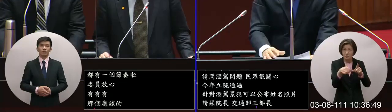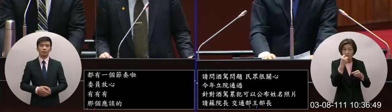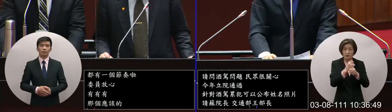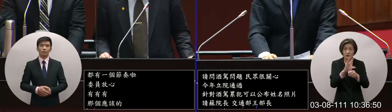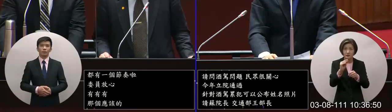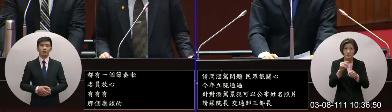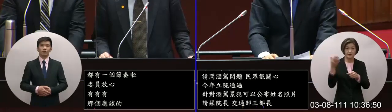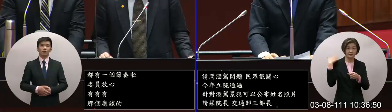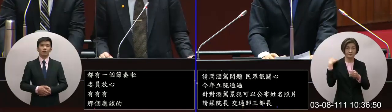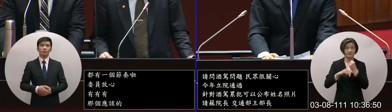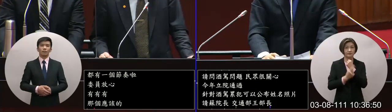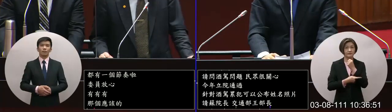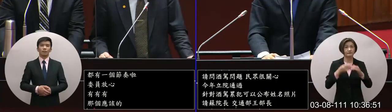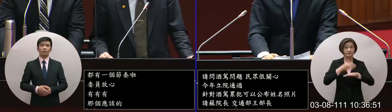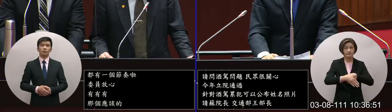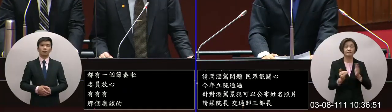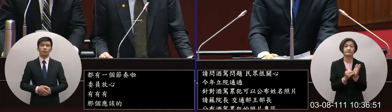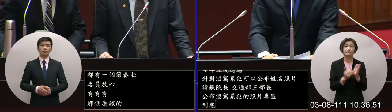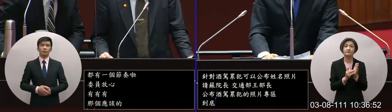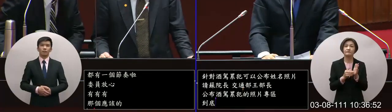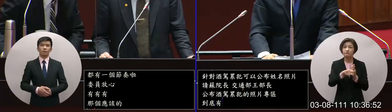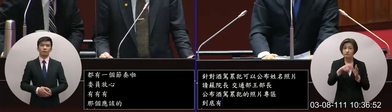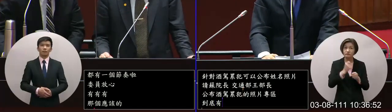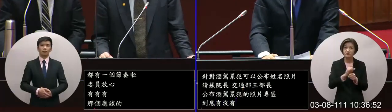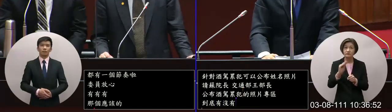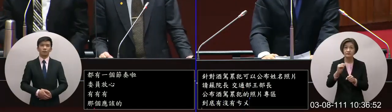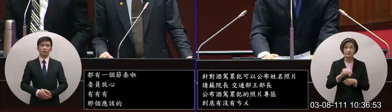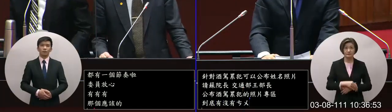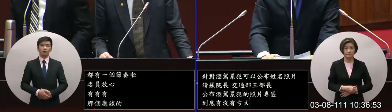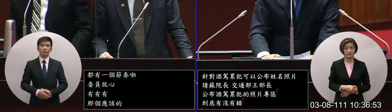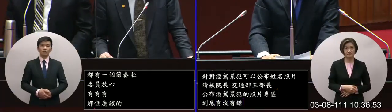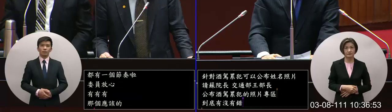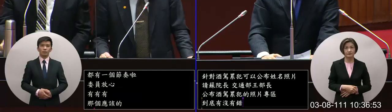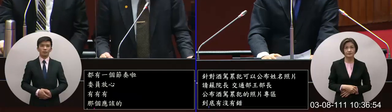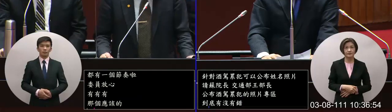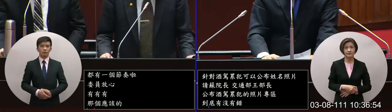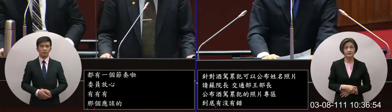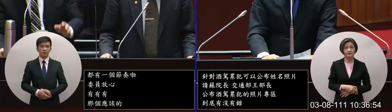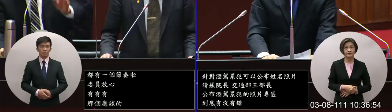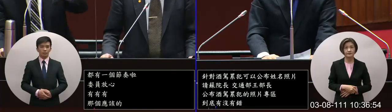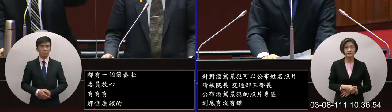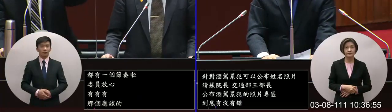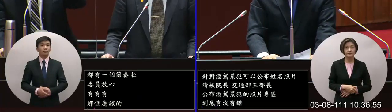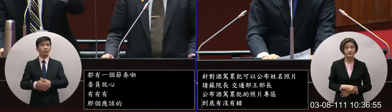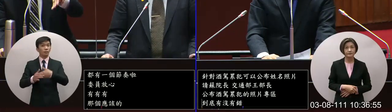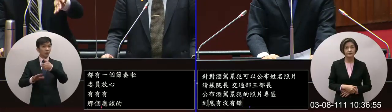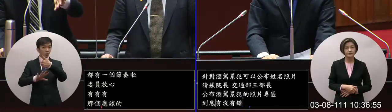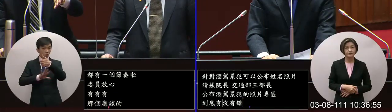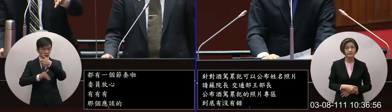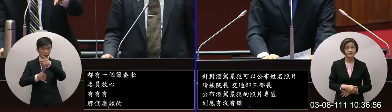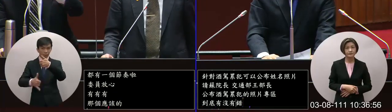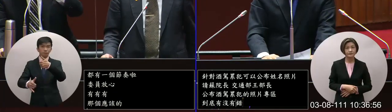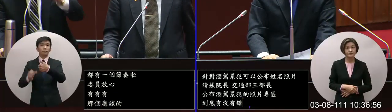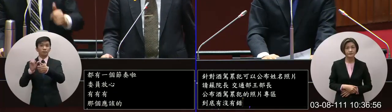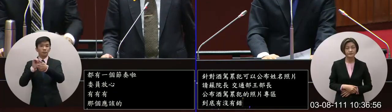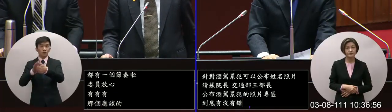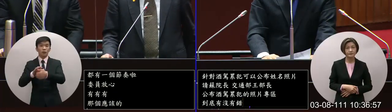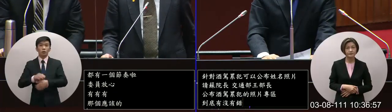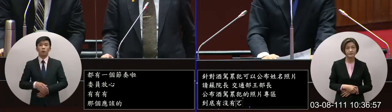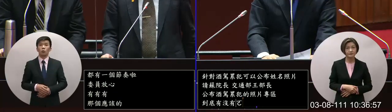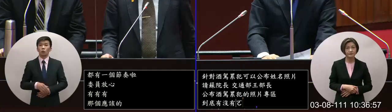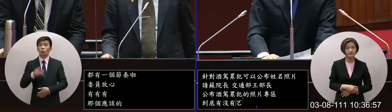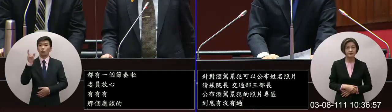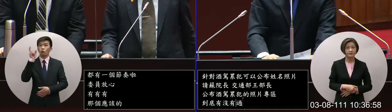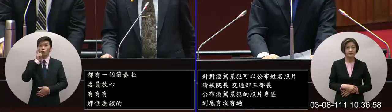上次有通过这个法，对不对？ 这个委员，酒驾已经是天